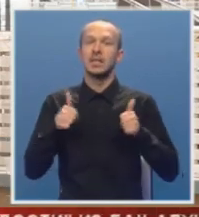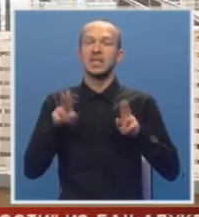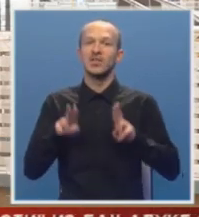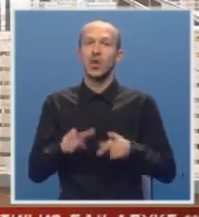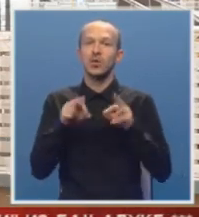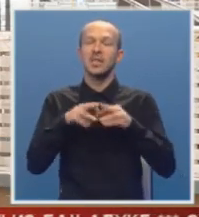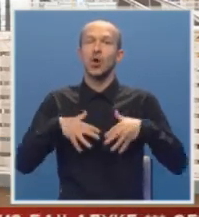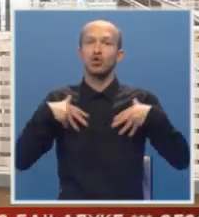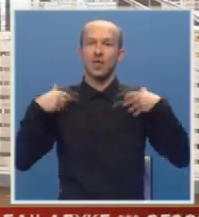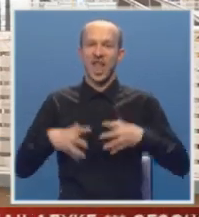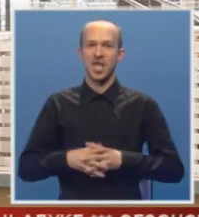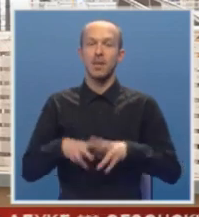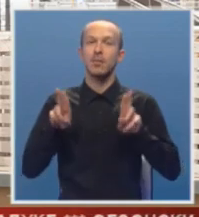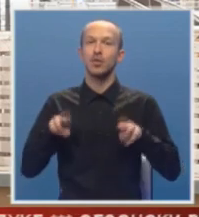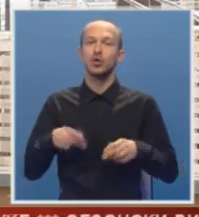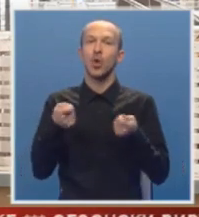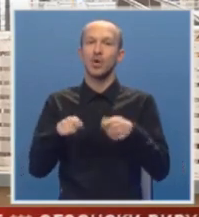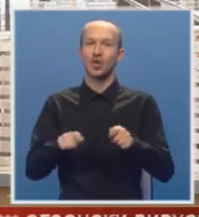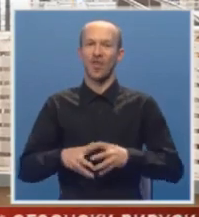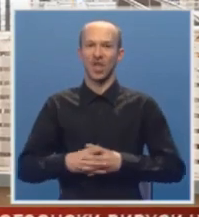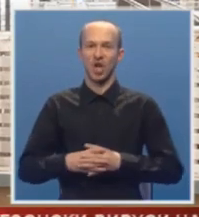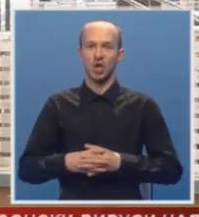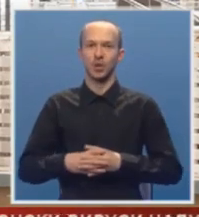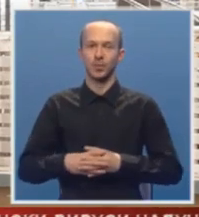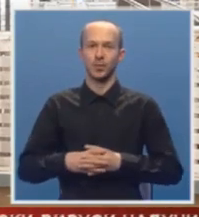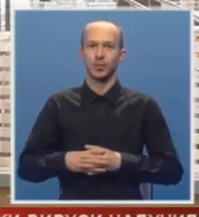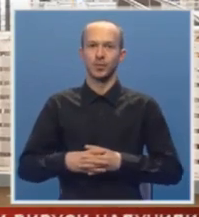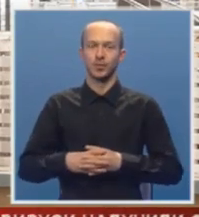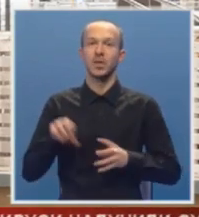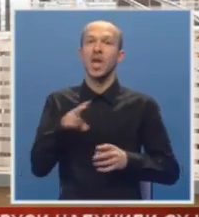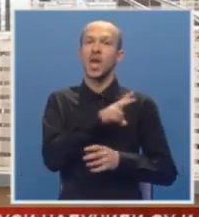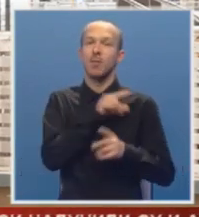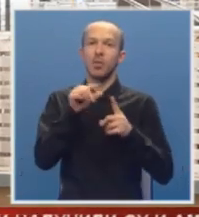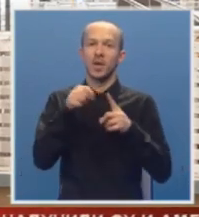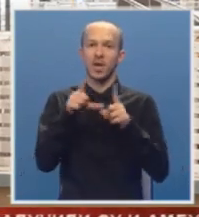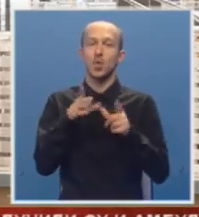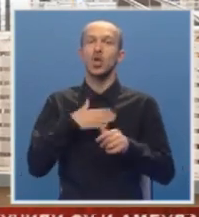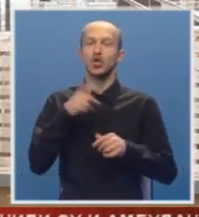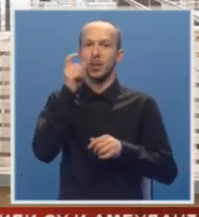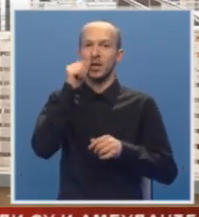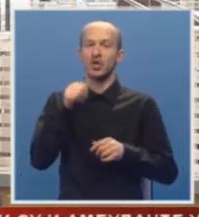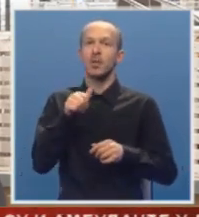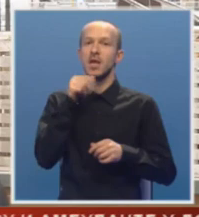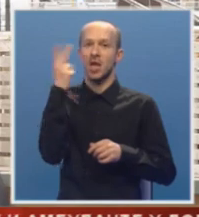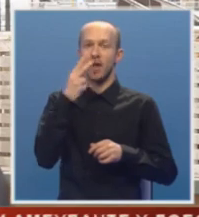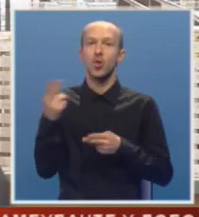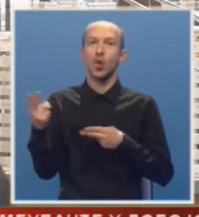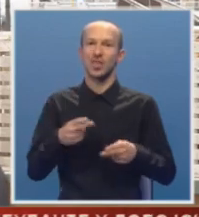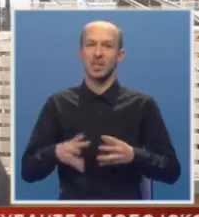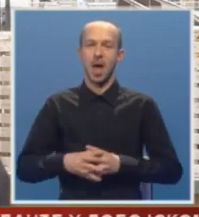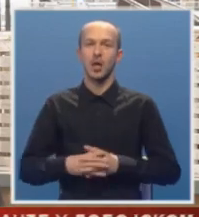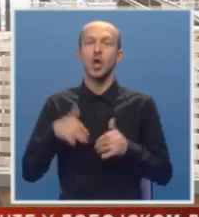sa oduševljenjem možemo konstatovati da imamo priliku našim građanima i naravno